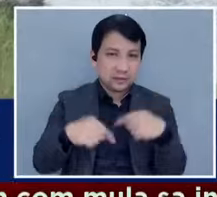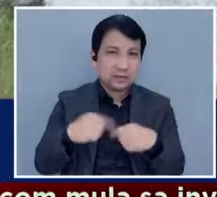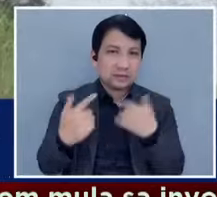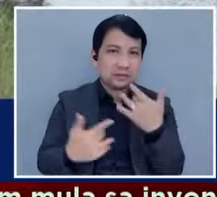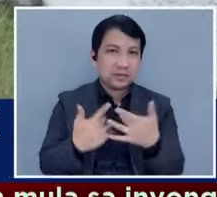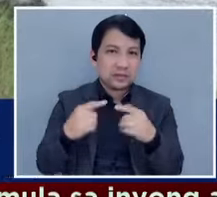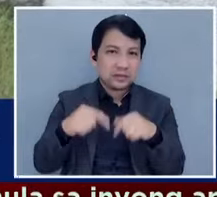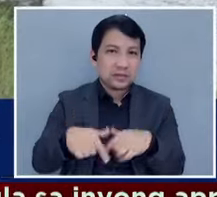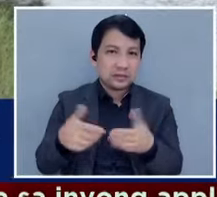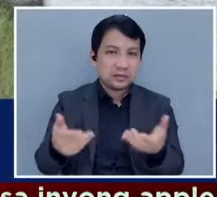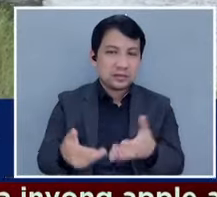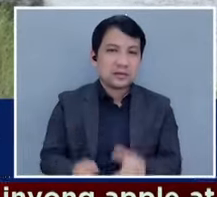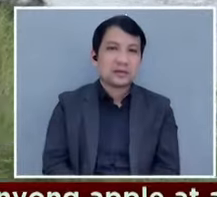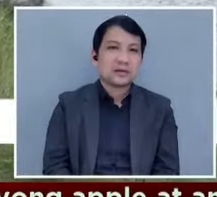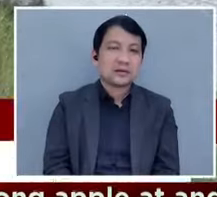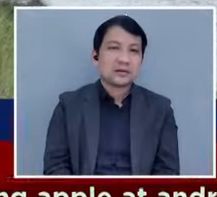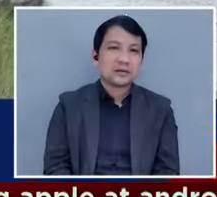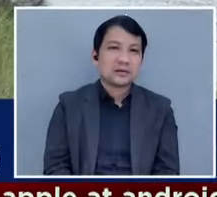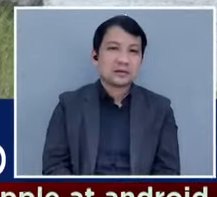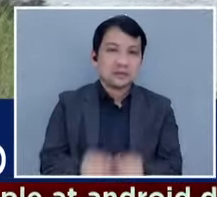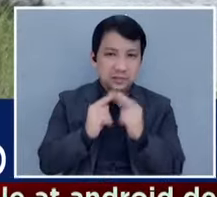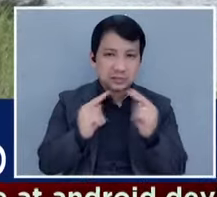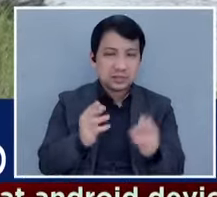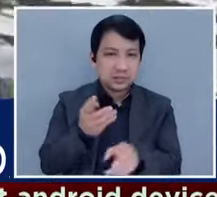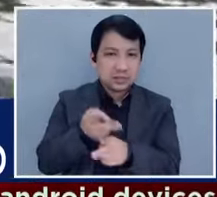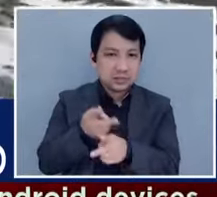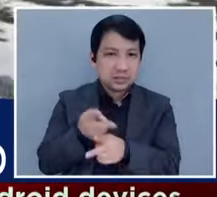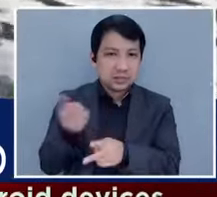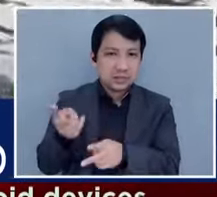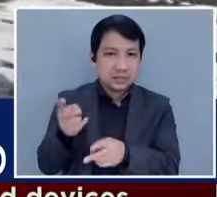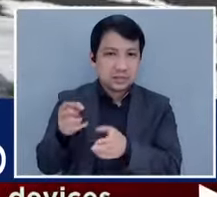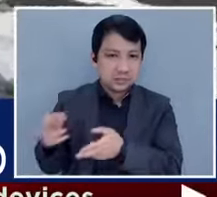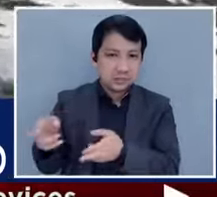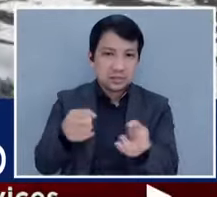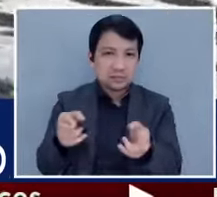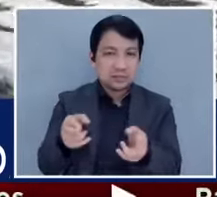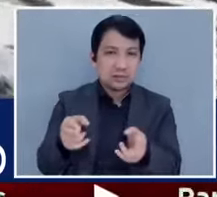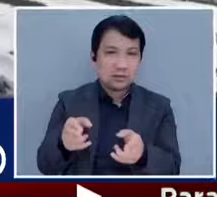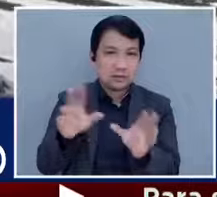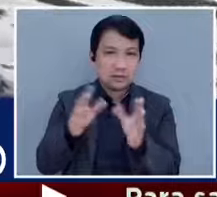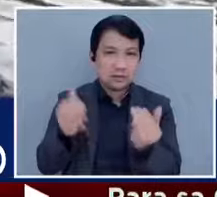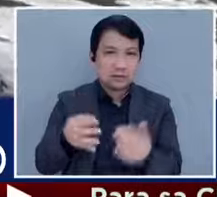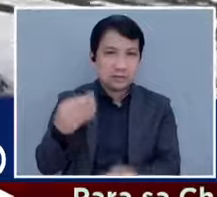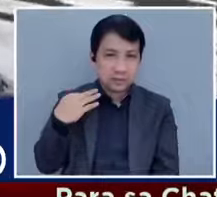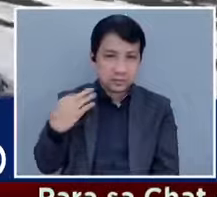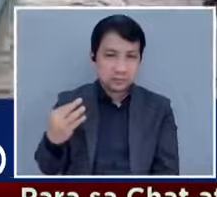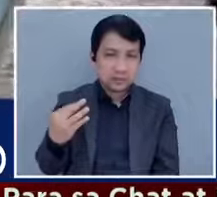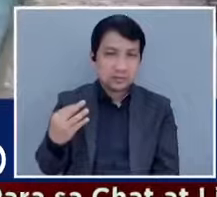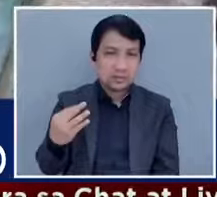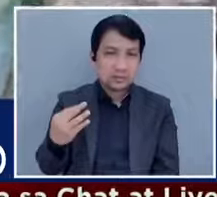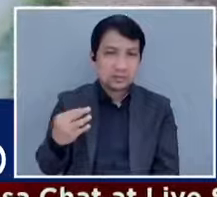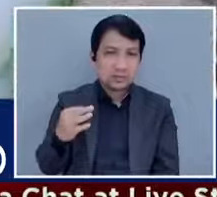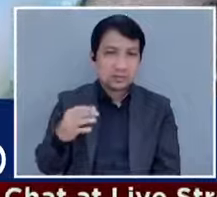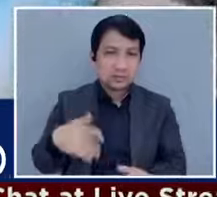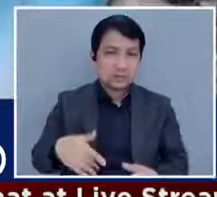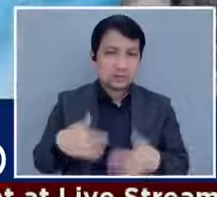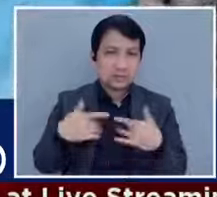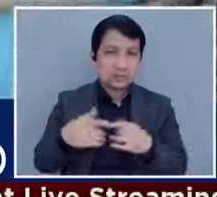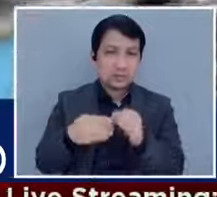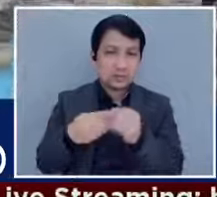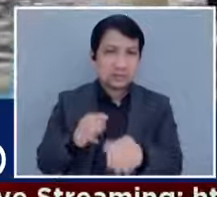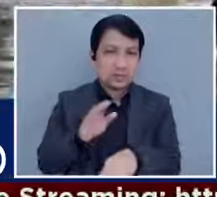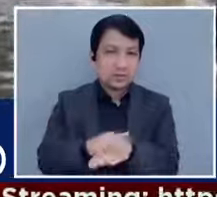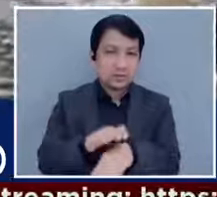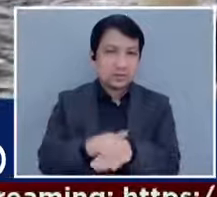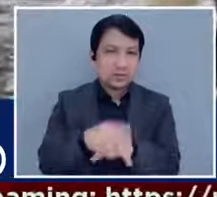talaga. Nagbabantay naman sa paligid ng ilog ang mga barangay volunteers bilang lifeguards at para